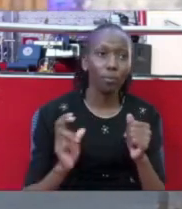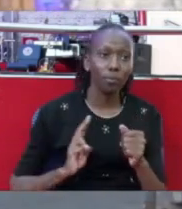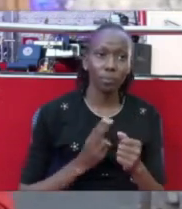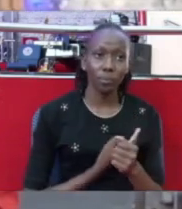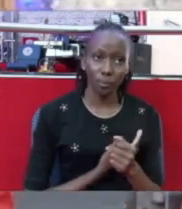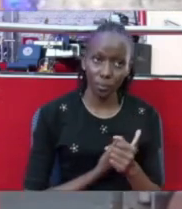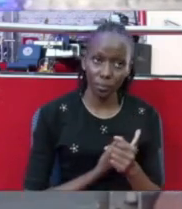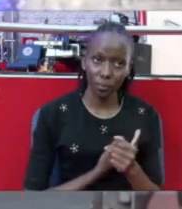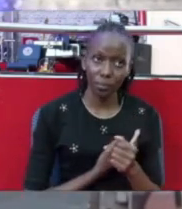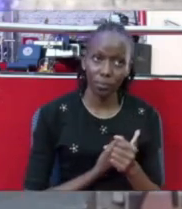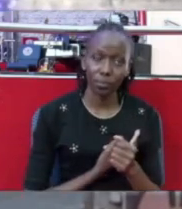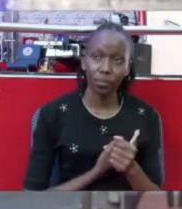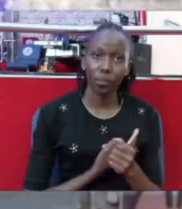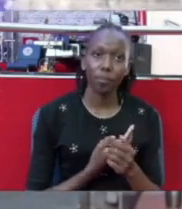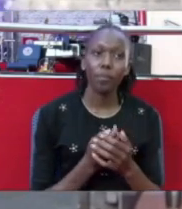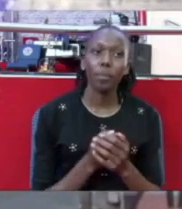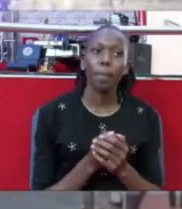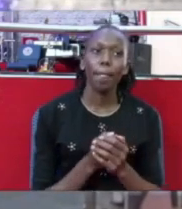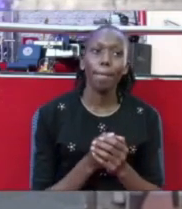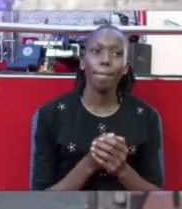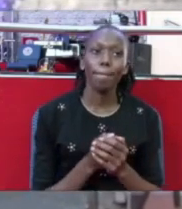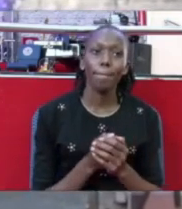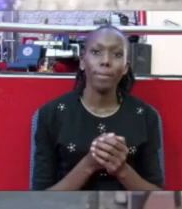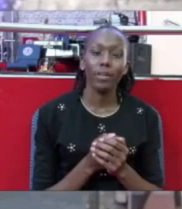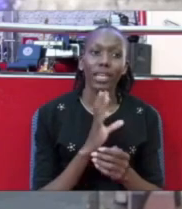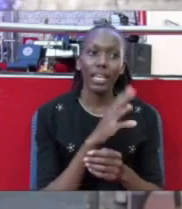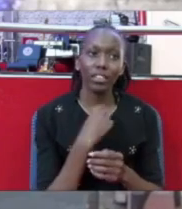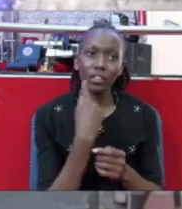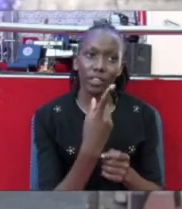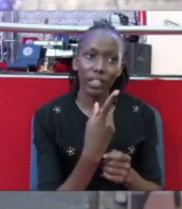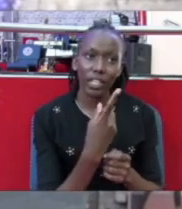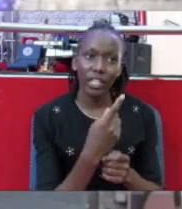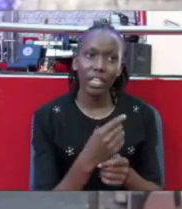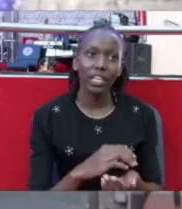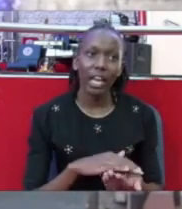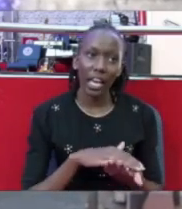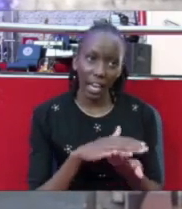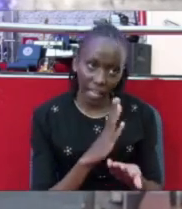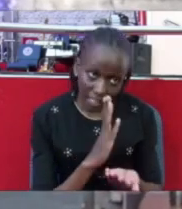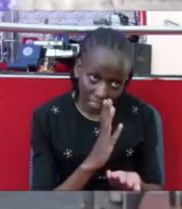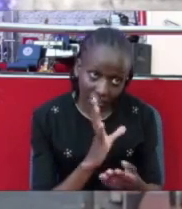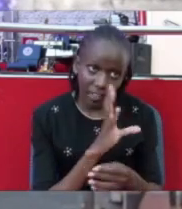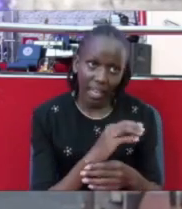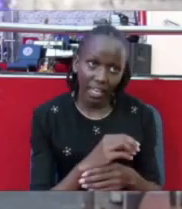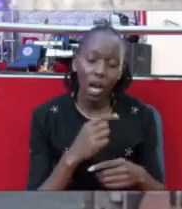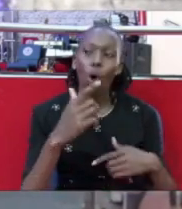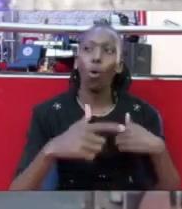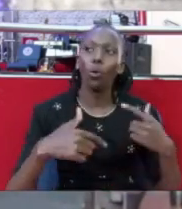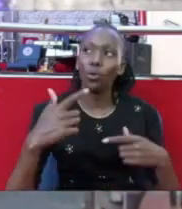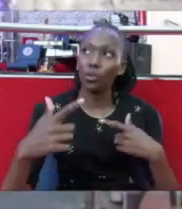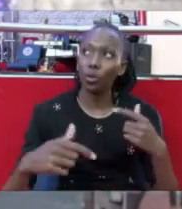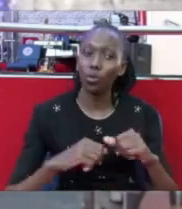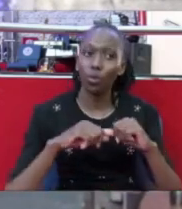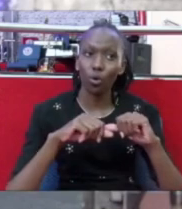to us, wakati alipozungumzia kutuhusu, and he said increase and multiply, na akasema mkaende kuongezeka. And